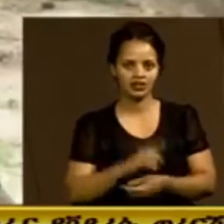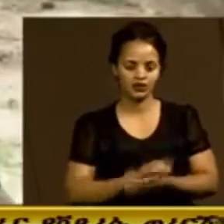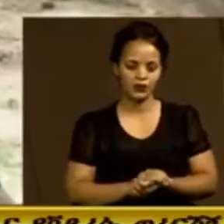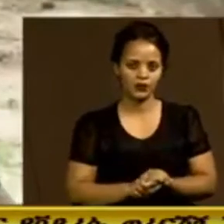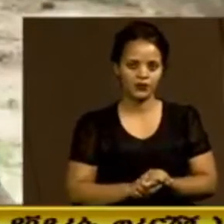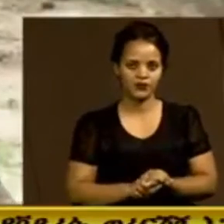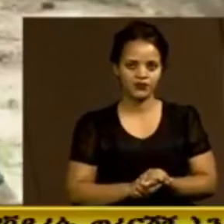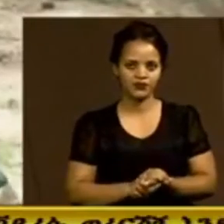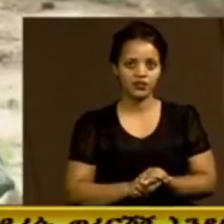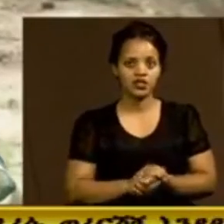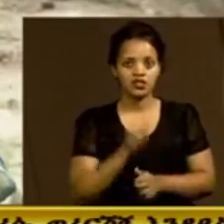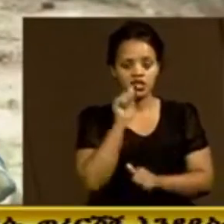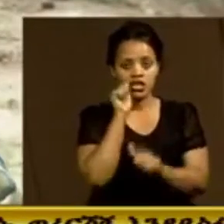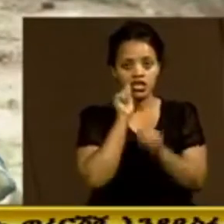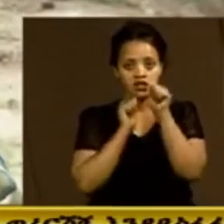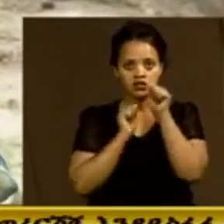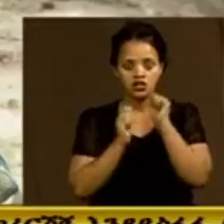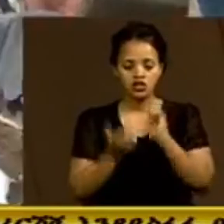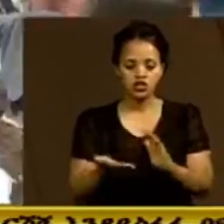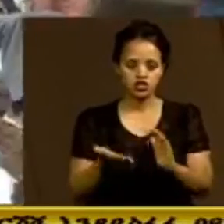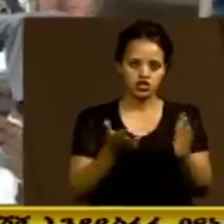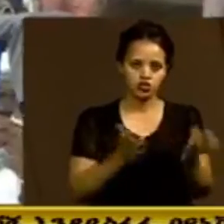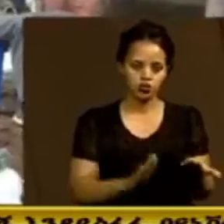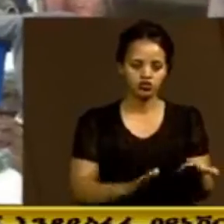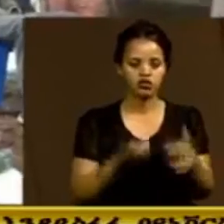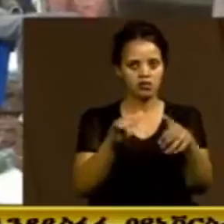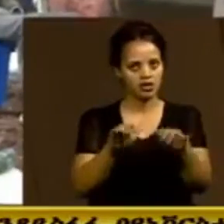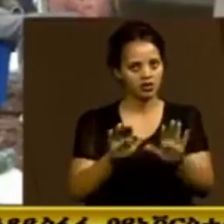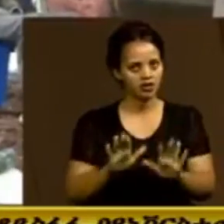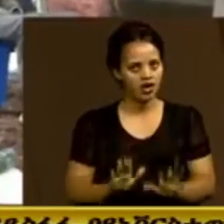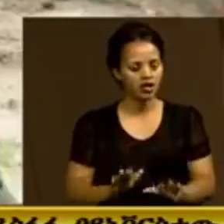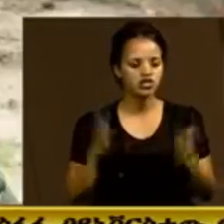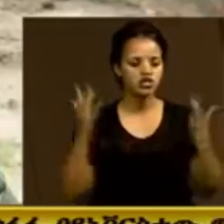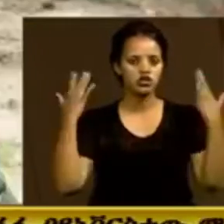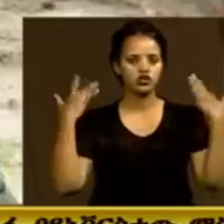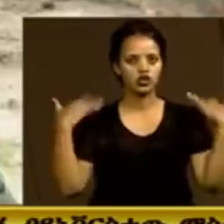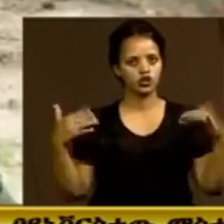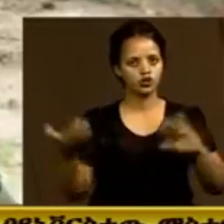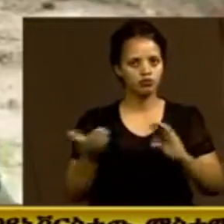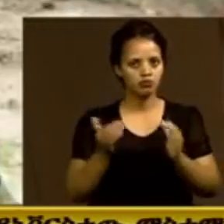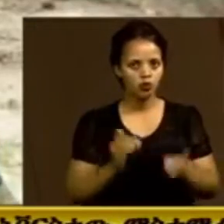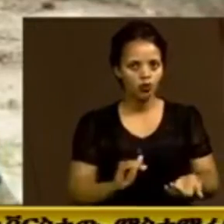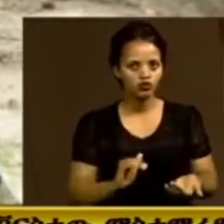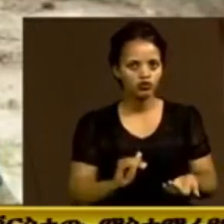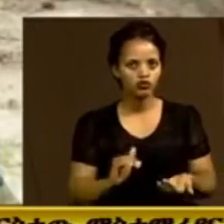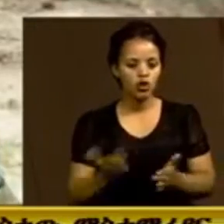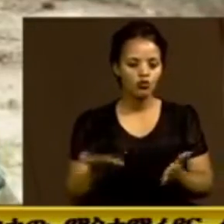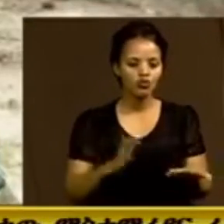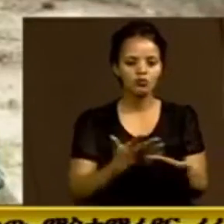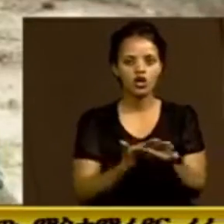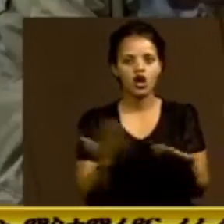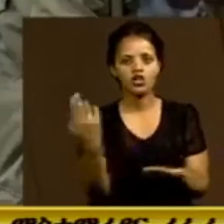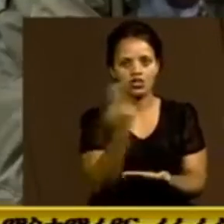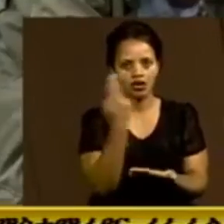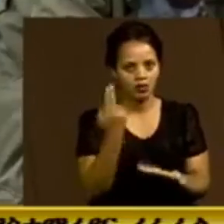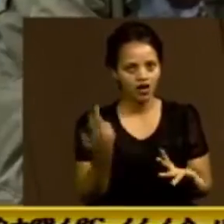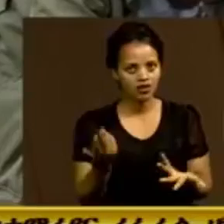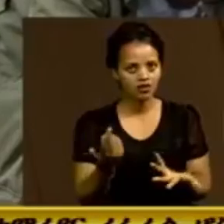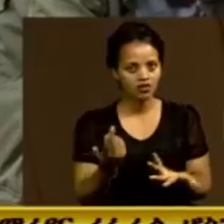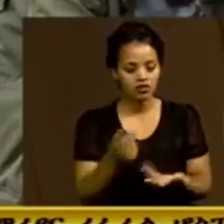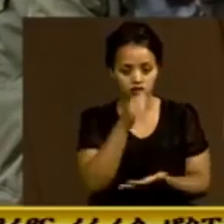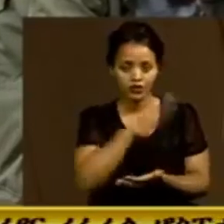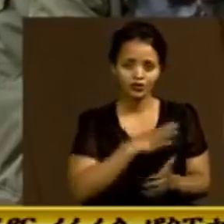እድር ሲሞት መቀበሪያ ሳርግም ቢሆን ሞትም እቃ ይጠቀማል ብለን ያው